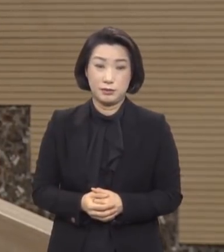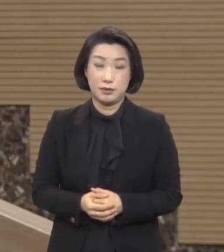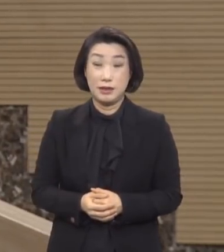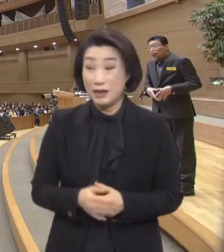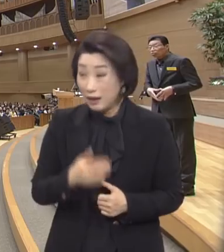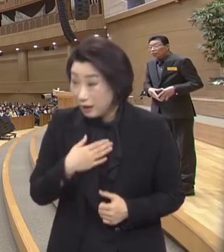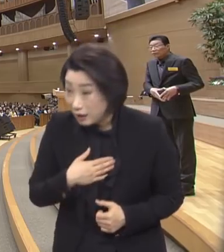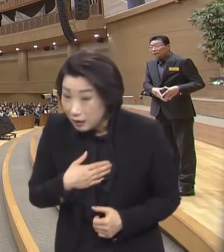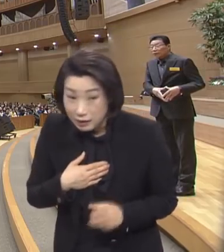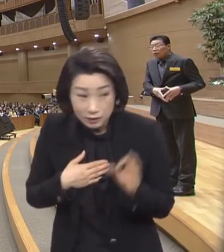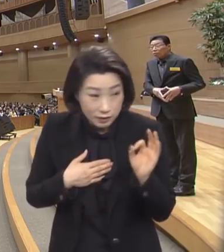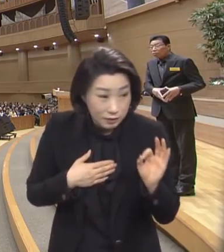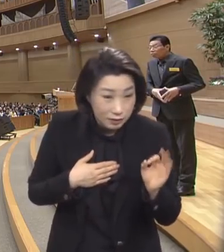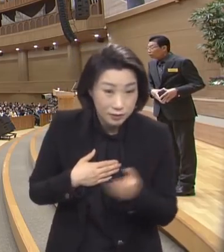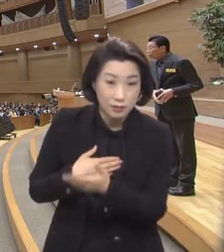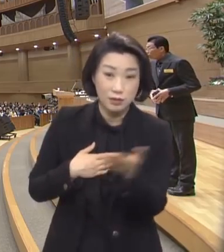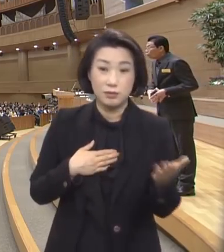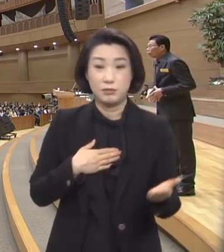알아들었어?